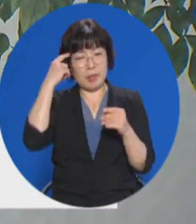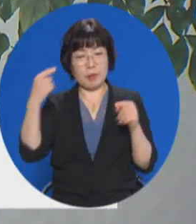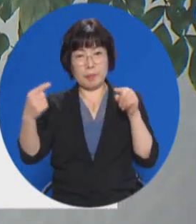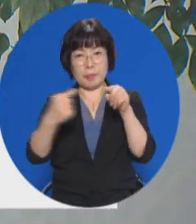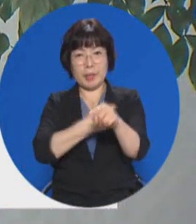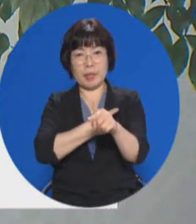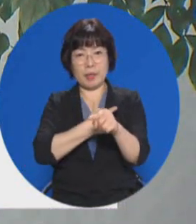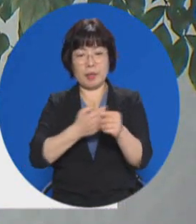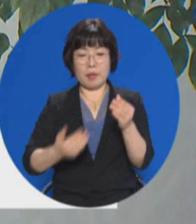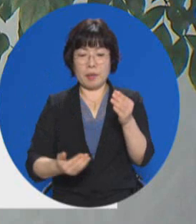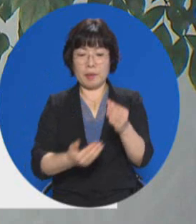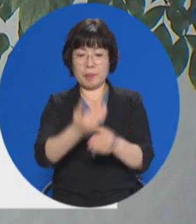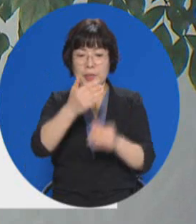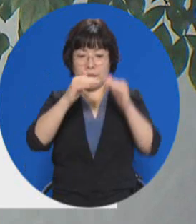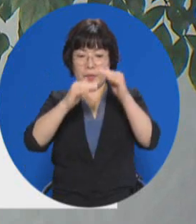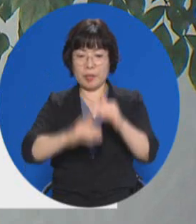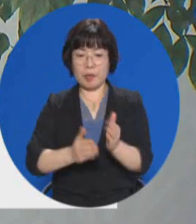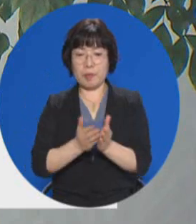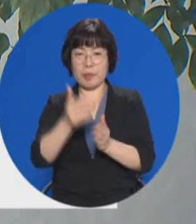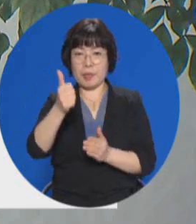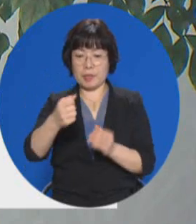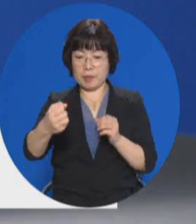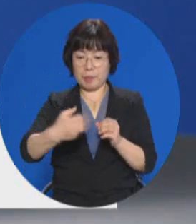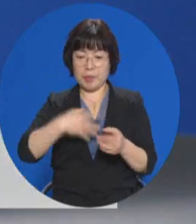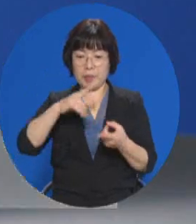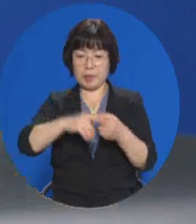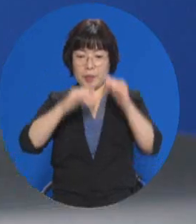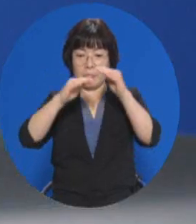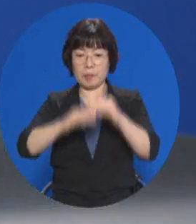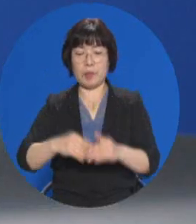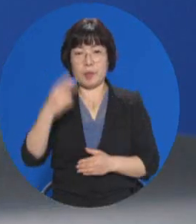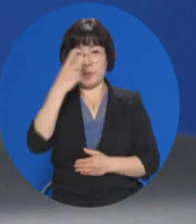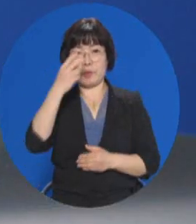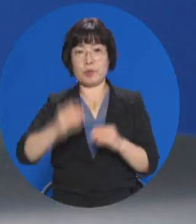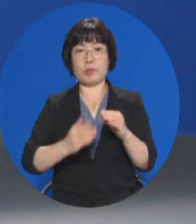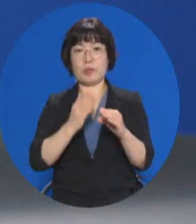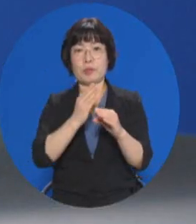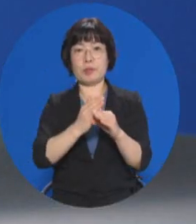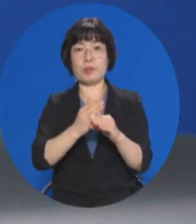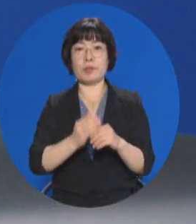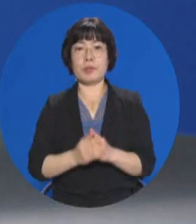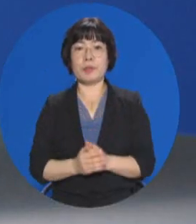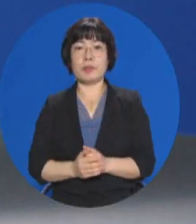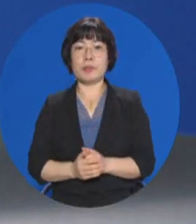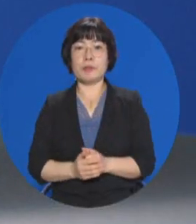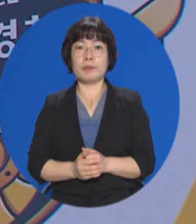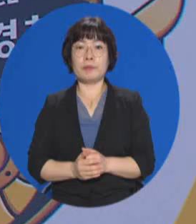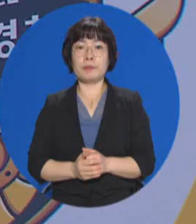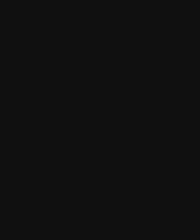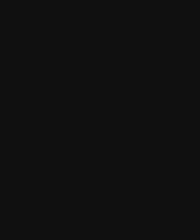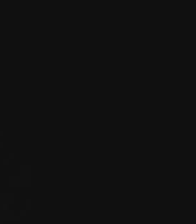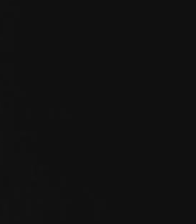사건이 발생한 것 같다는 선장의 진술에 따라 정확한 사건 경위를 조사하고 있습니다.